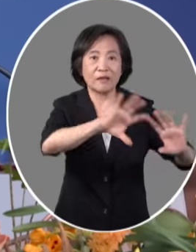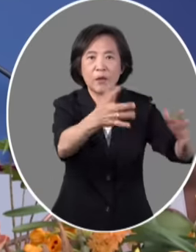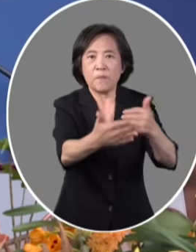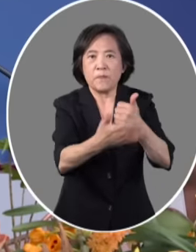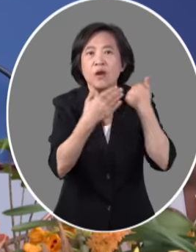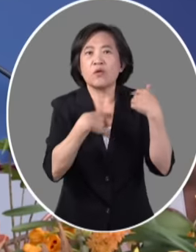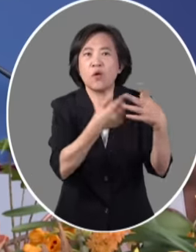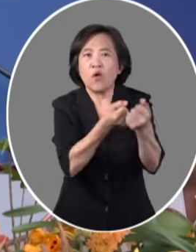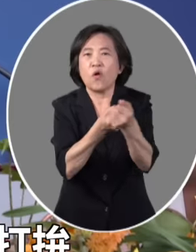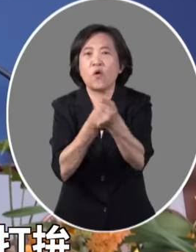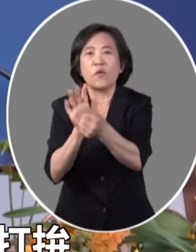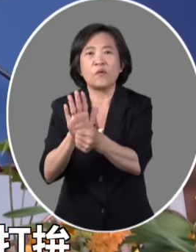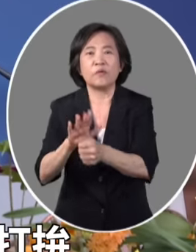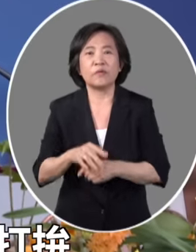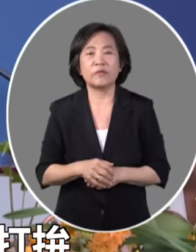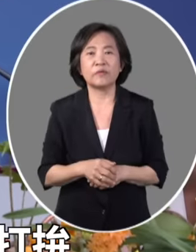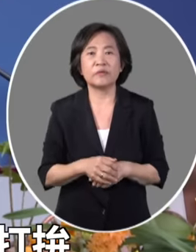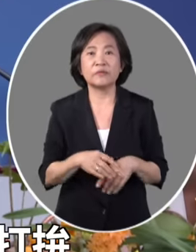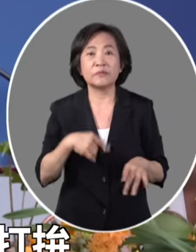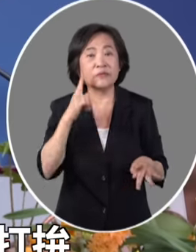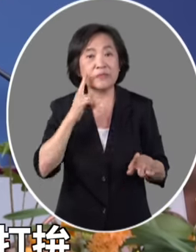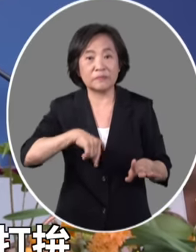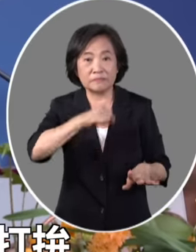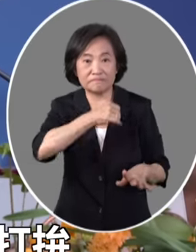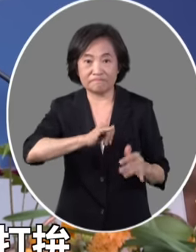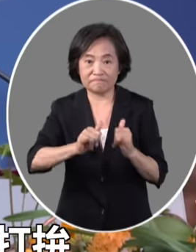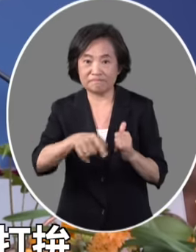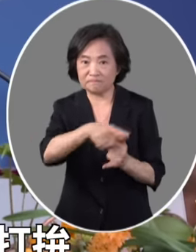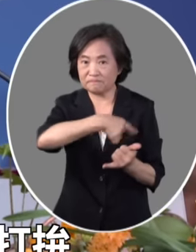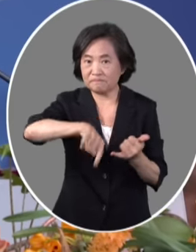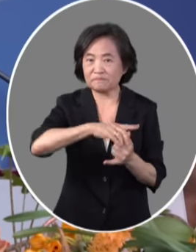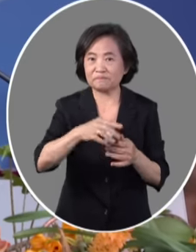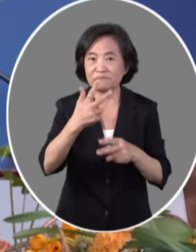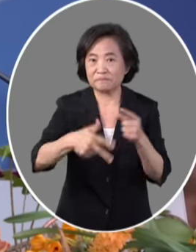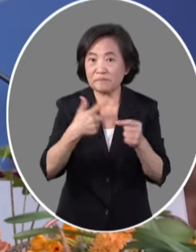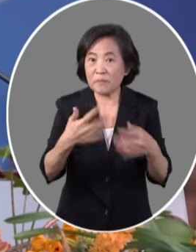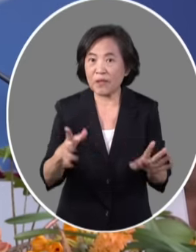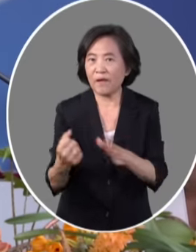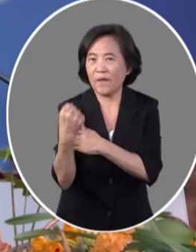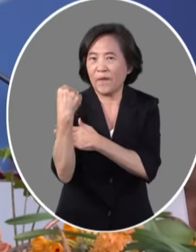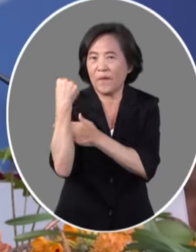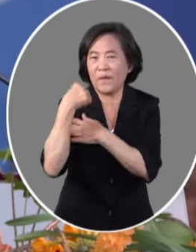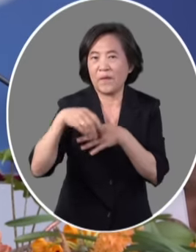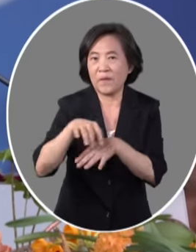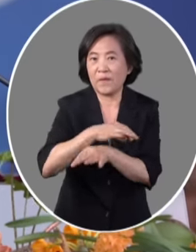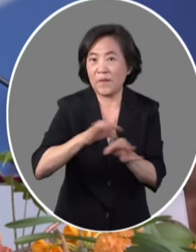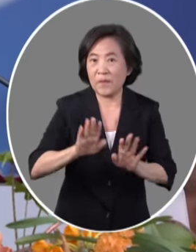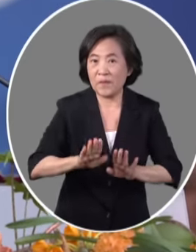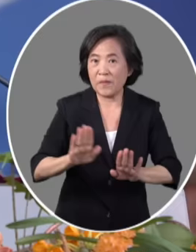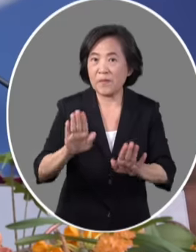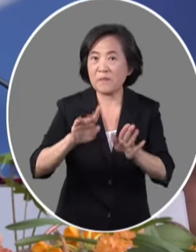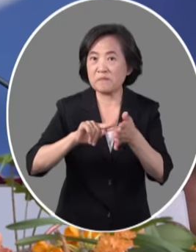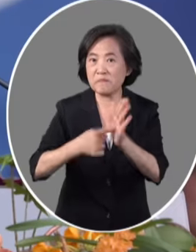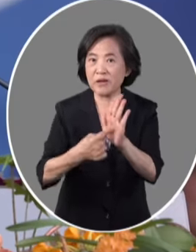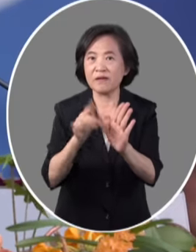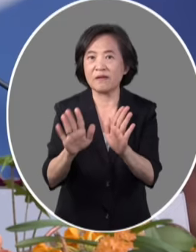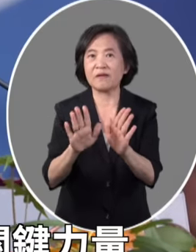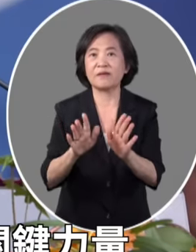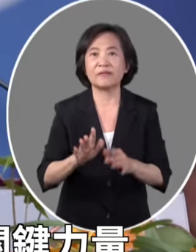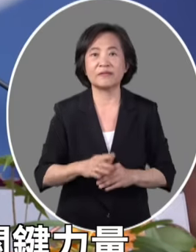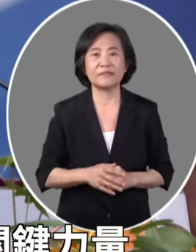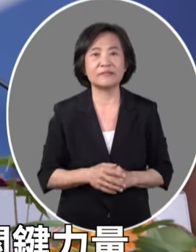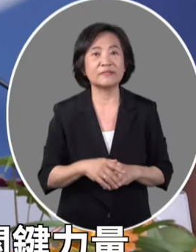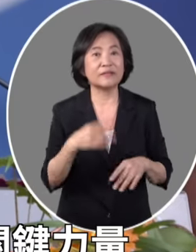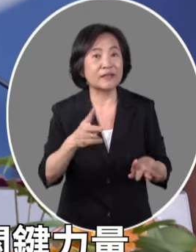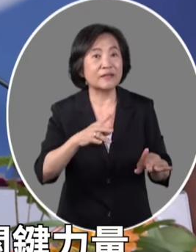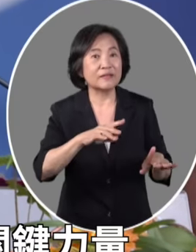持。经过全体国人七年多的努力打拼，台湾的经济不仅展现了强大的韧性，更